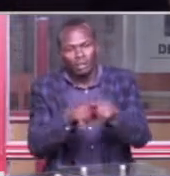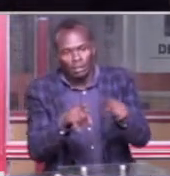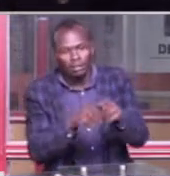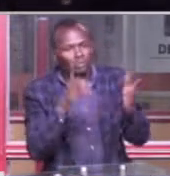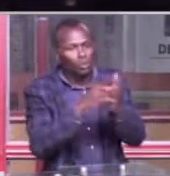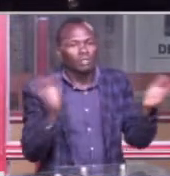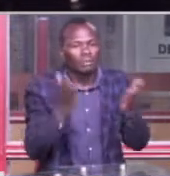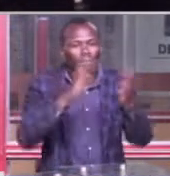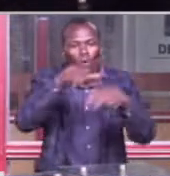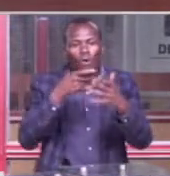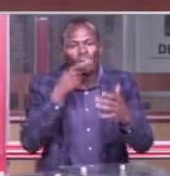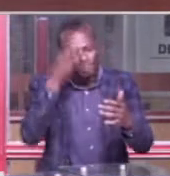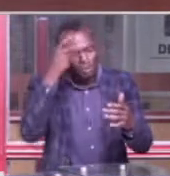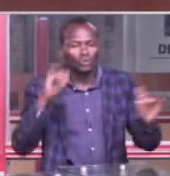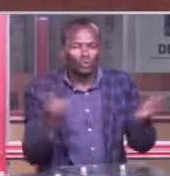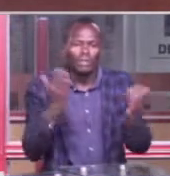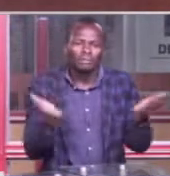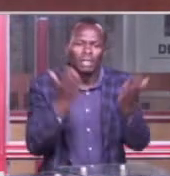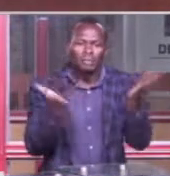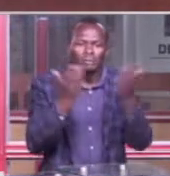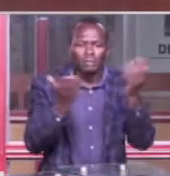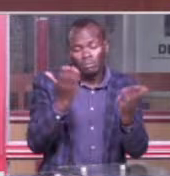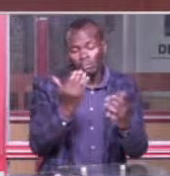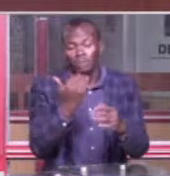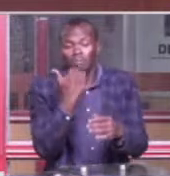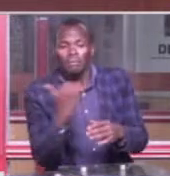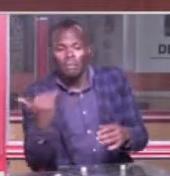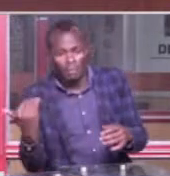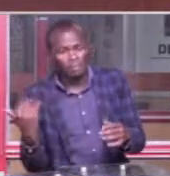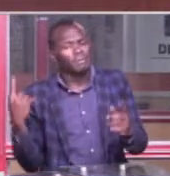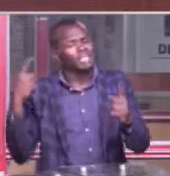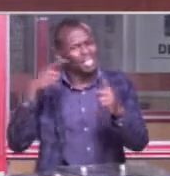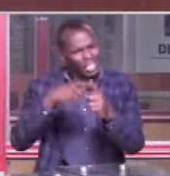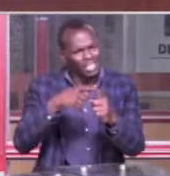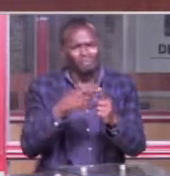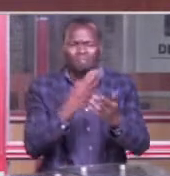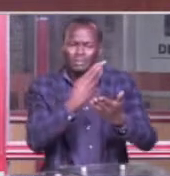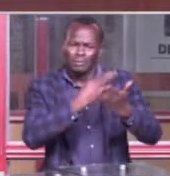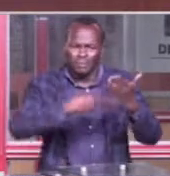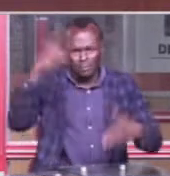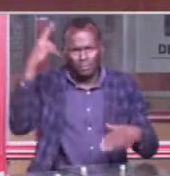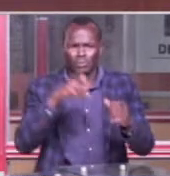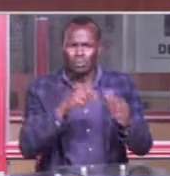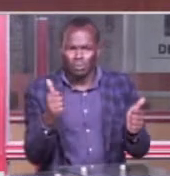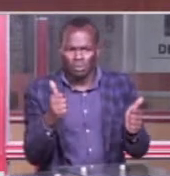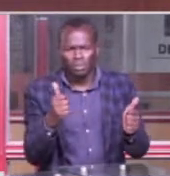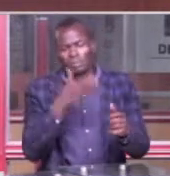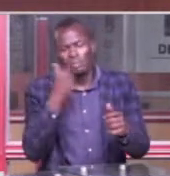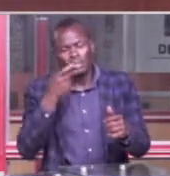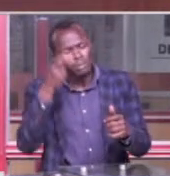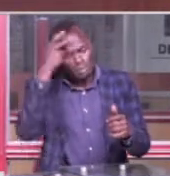okusobola okuyita obulungi. Babeere nga bayamba buyambi baana baabwe okubeera nga bayita mu prosesi